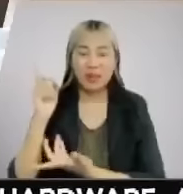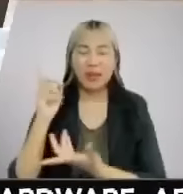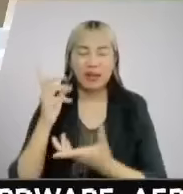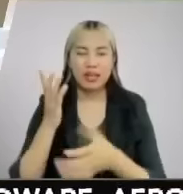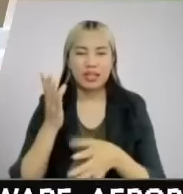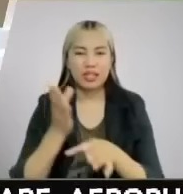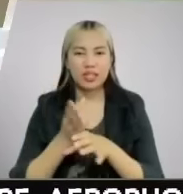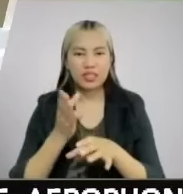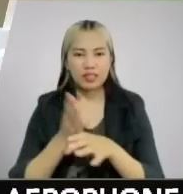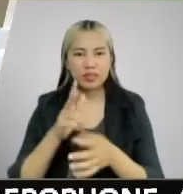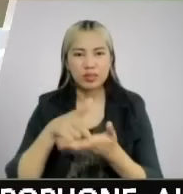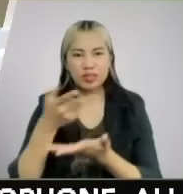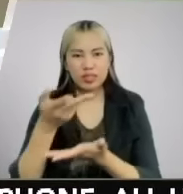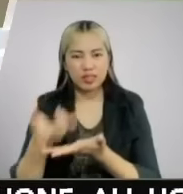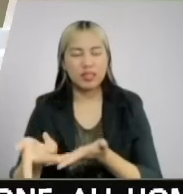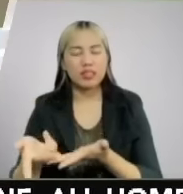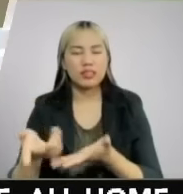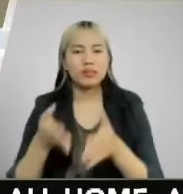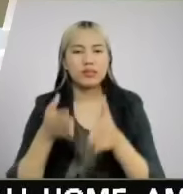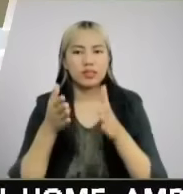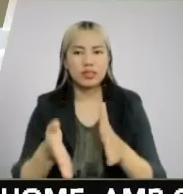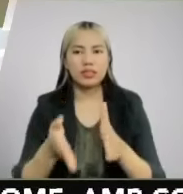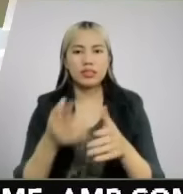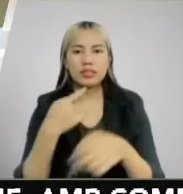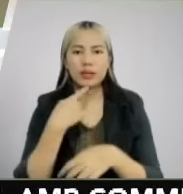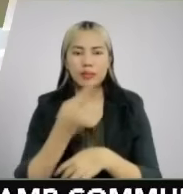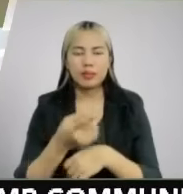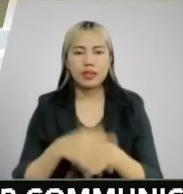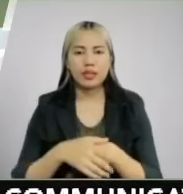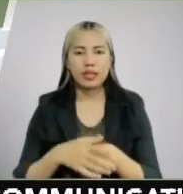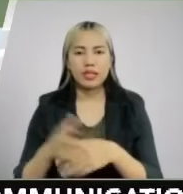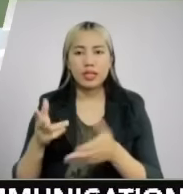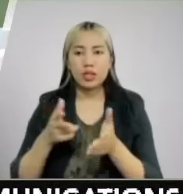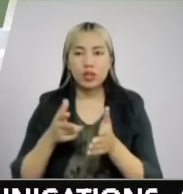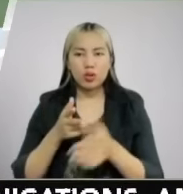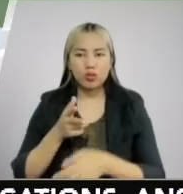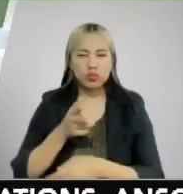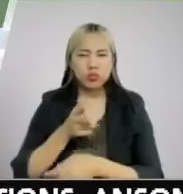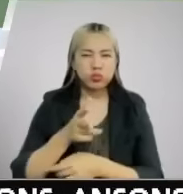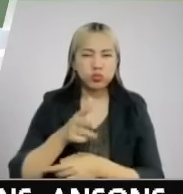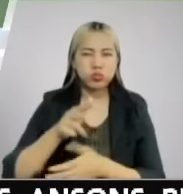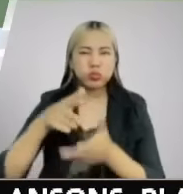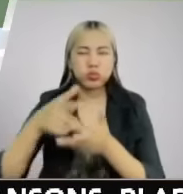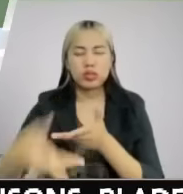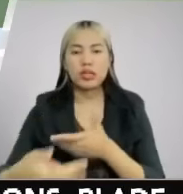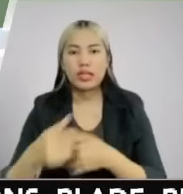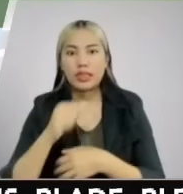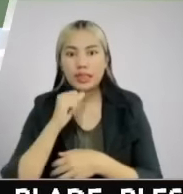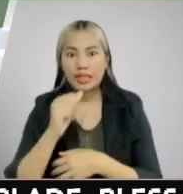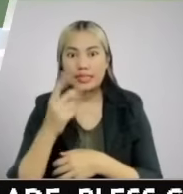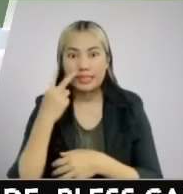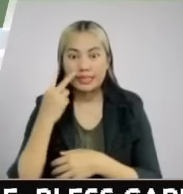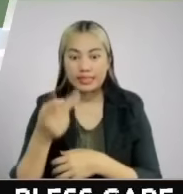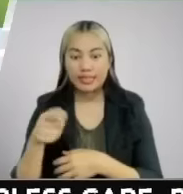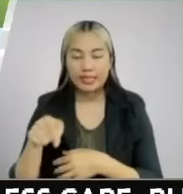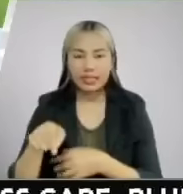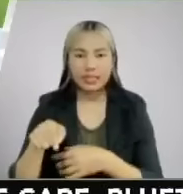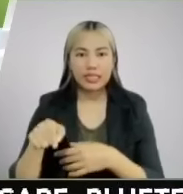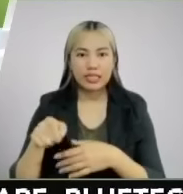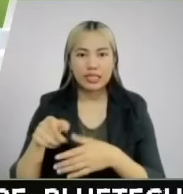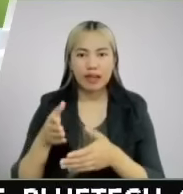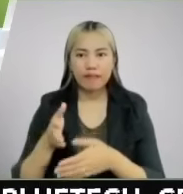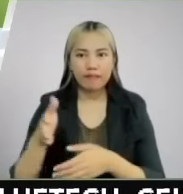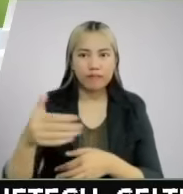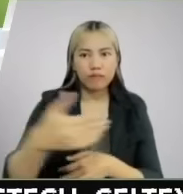ayon sa mga autoridad na nag-overshoot ang sasakyan at posibleng hindi na natanan ng driver ang kurbadang kalsada